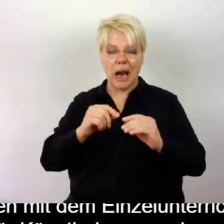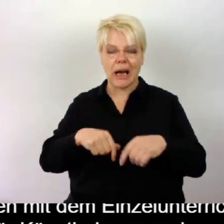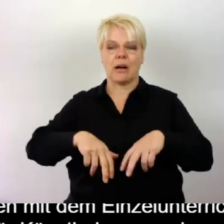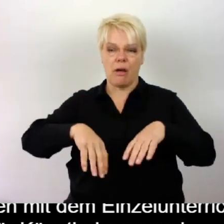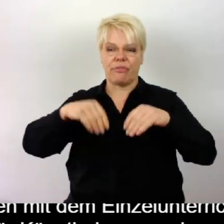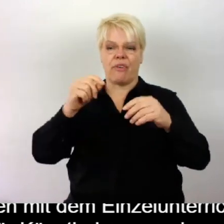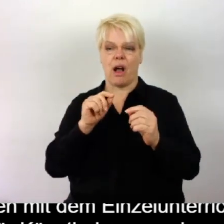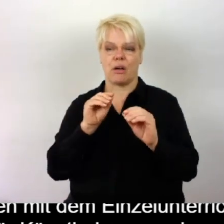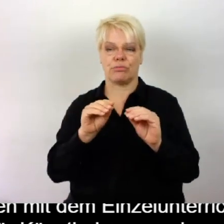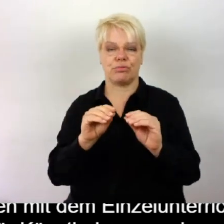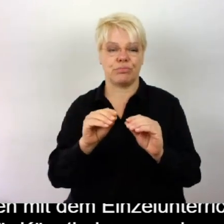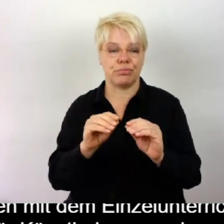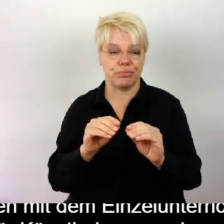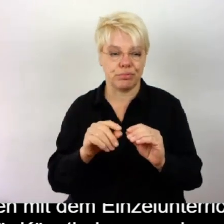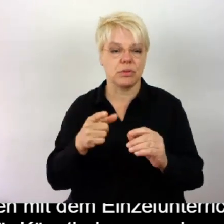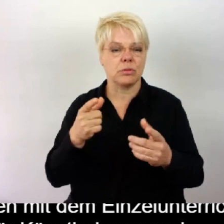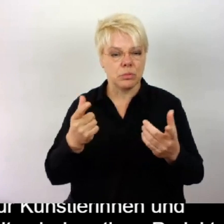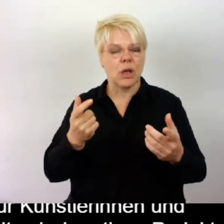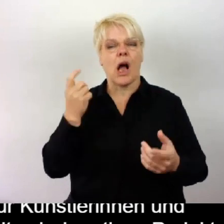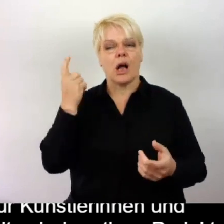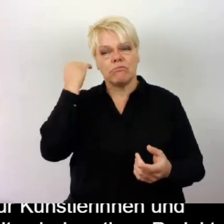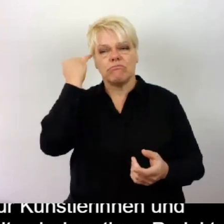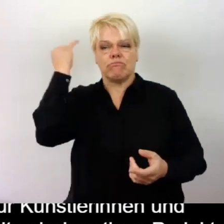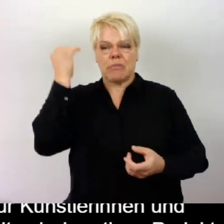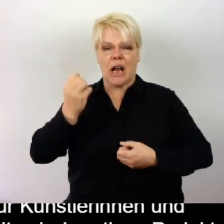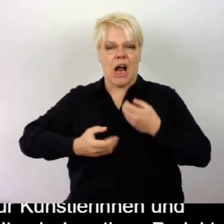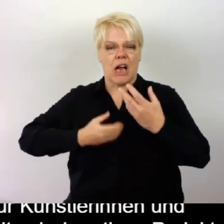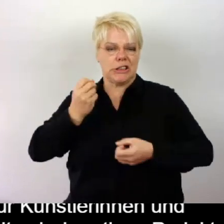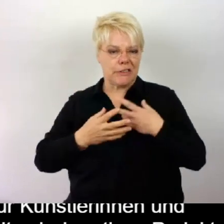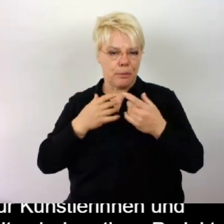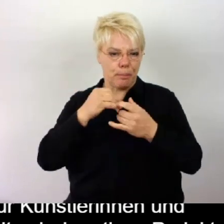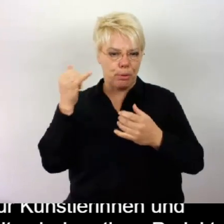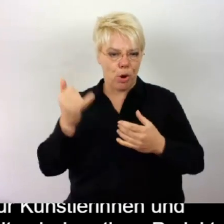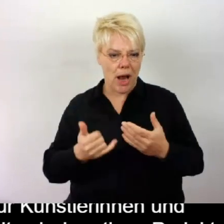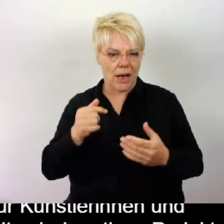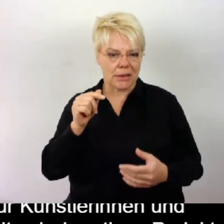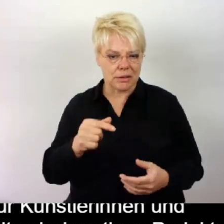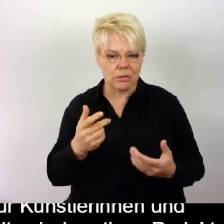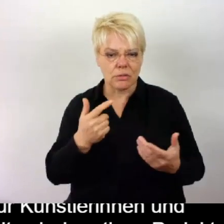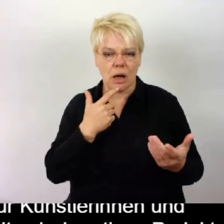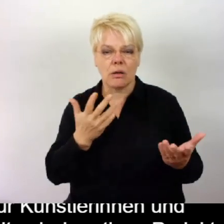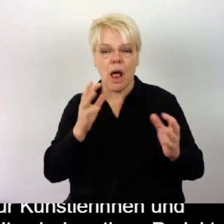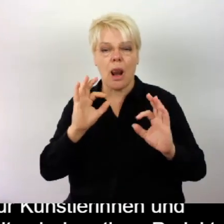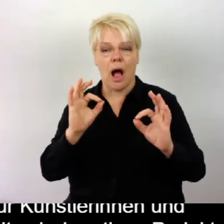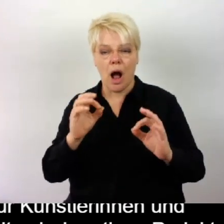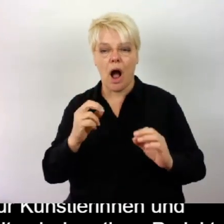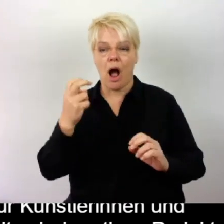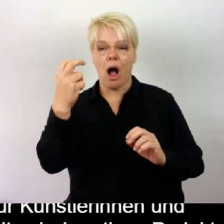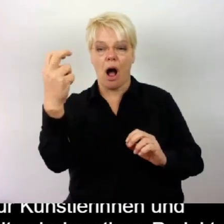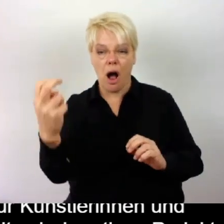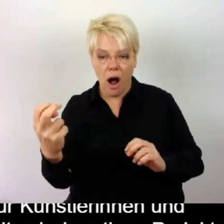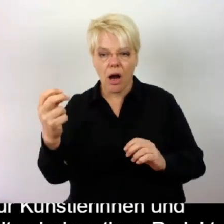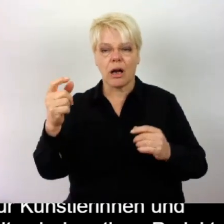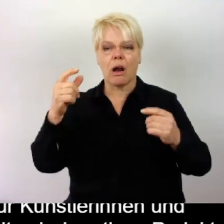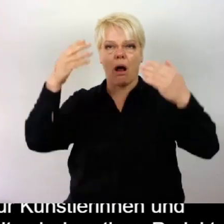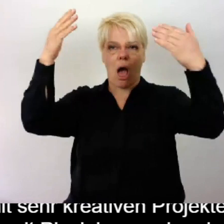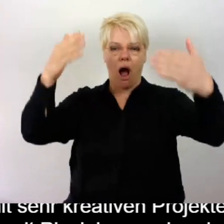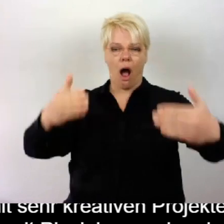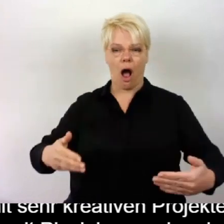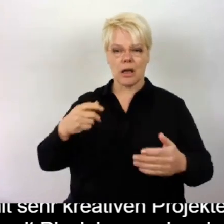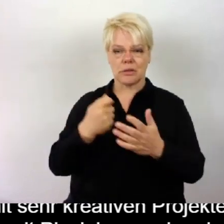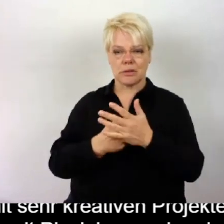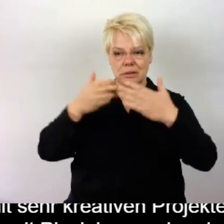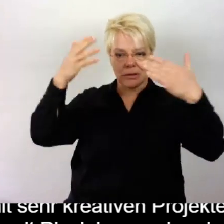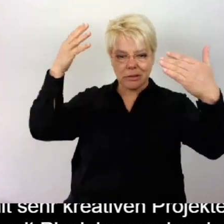dann auf den Weg bringen. Und auch da ein wichtiger Beitrag zum Strukturerhalt und dann ein ganz ein wichtiger Punkt. Ich möchte sechstens